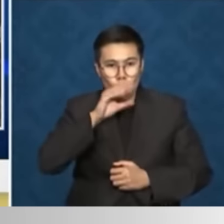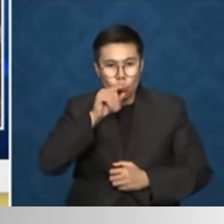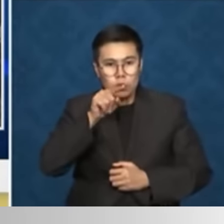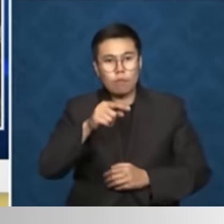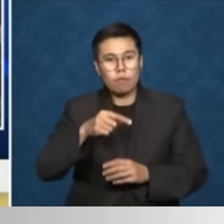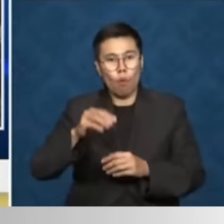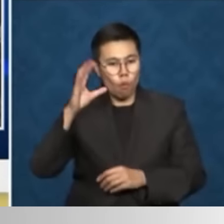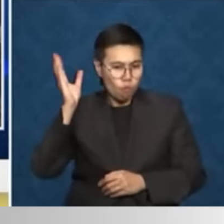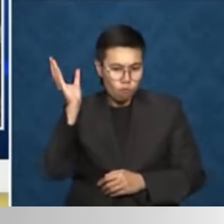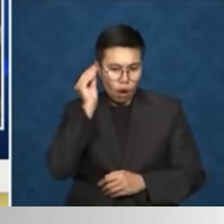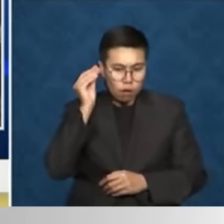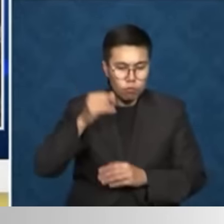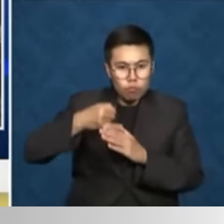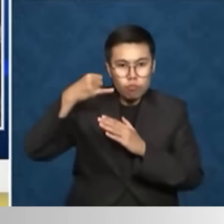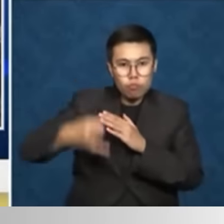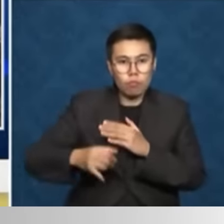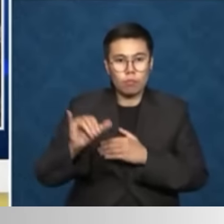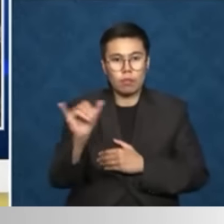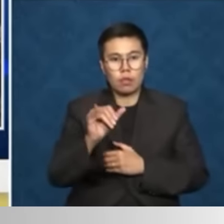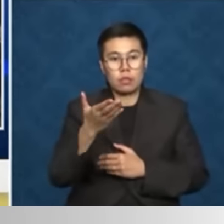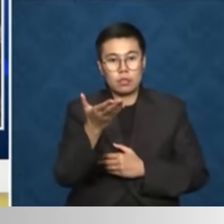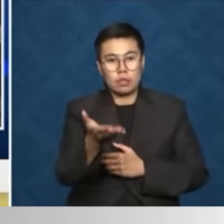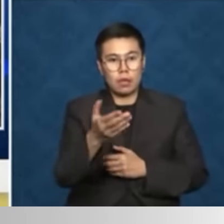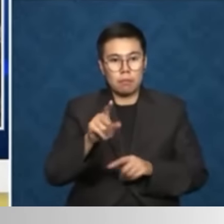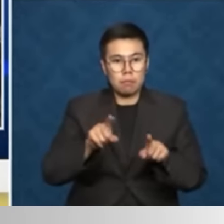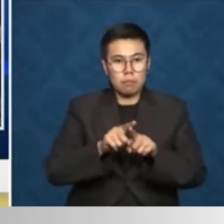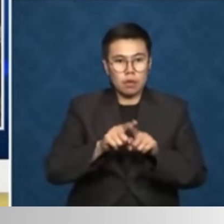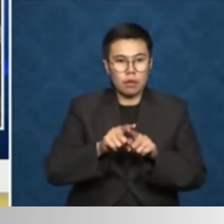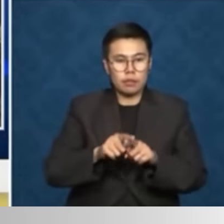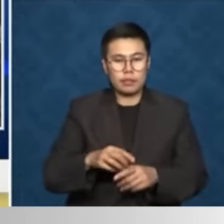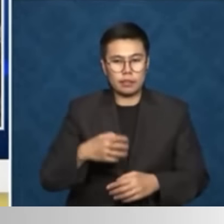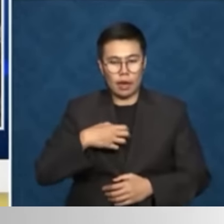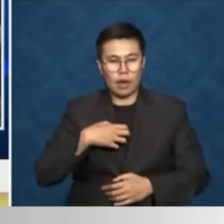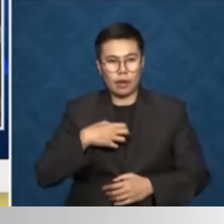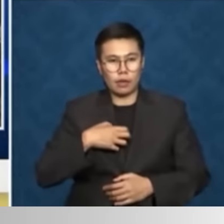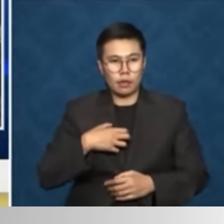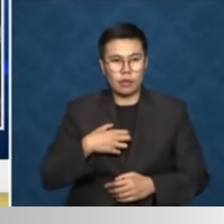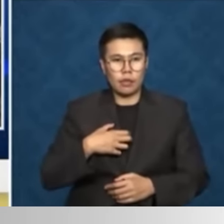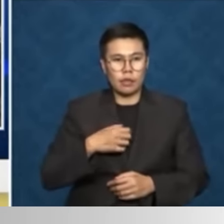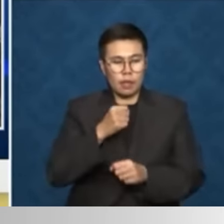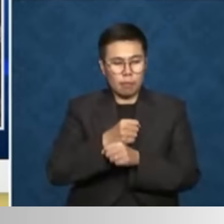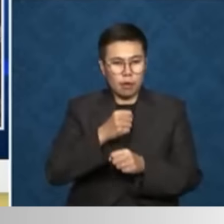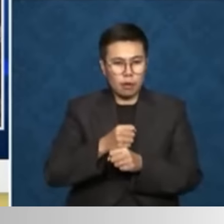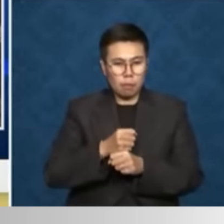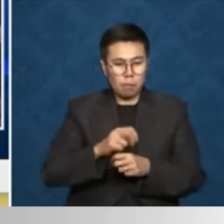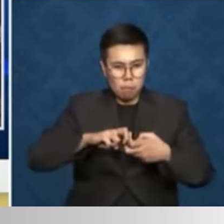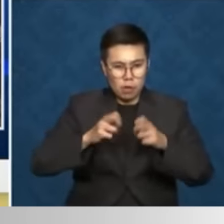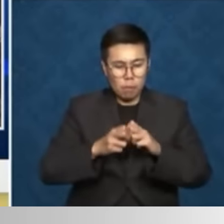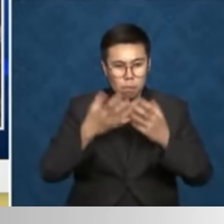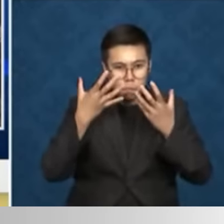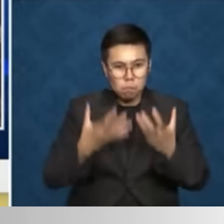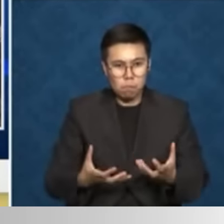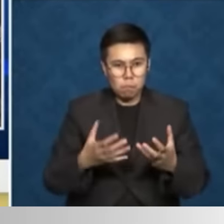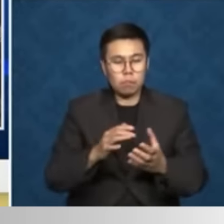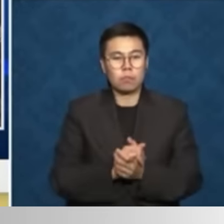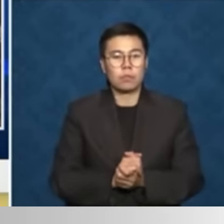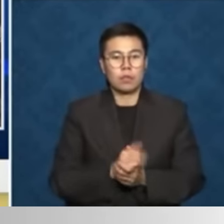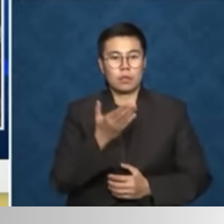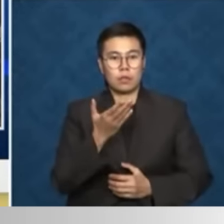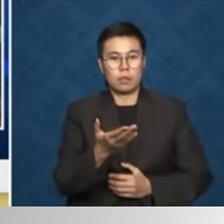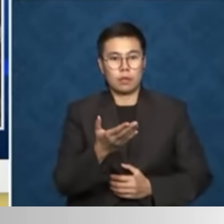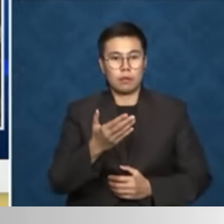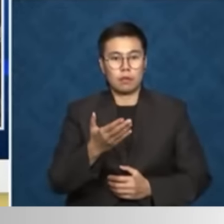จอกันพรุ่งนี้ทะลุวังผู้ใหญ่ที่รู้จักของงดนะครับและอภิปรายว่าวันนี้เราเห็นสัญญาณที่ชัดเจนใน